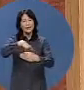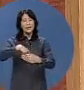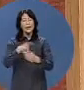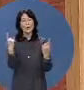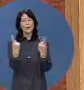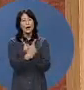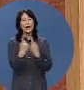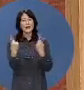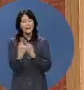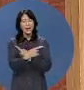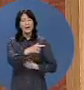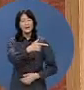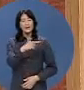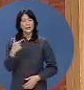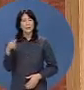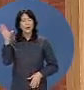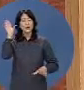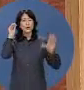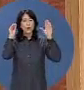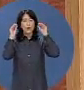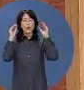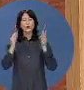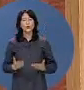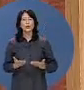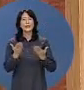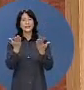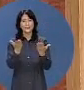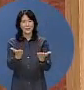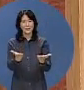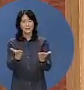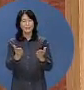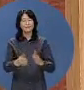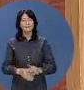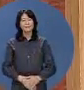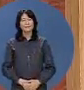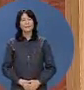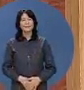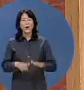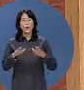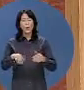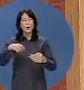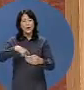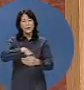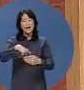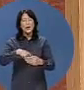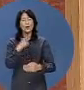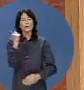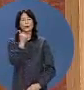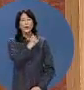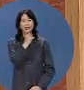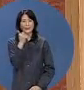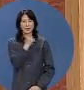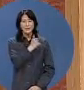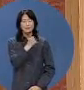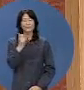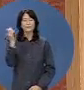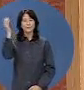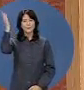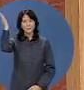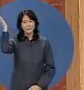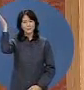新して、さまざまな情報をお届けしています。それでは今回の内容をご紹介します